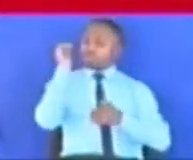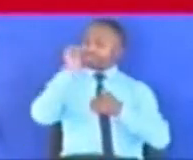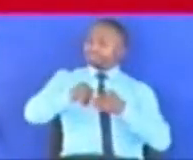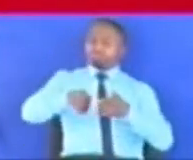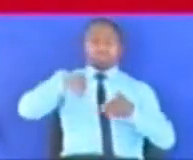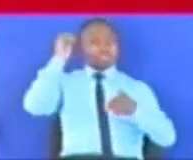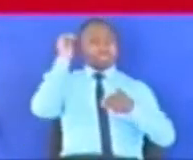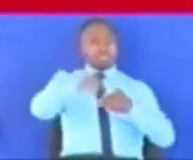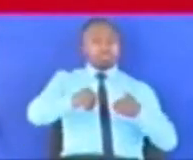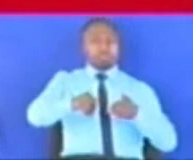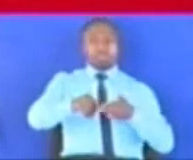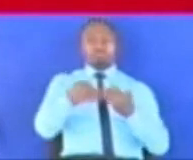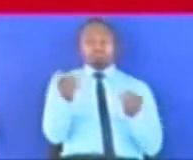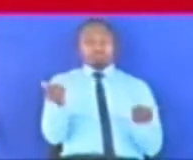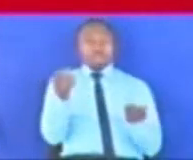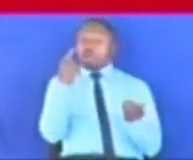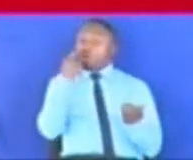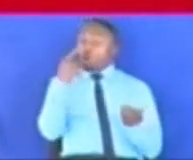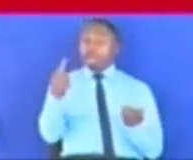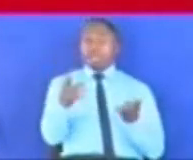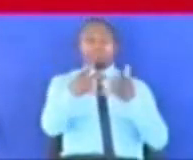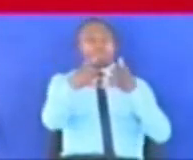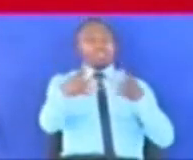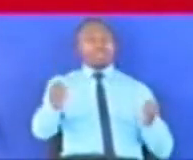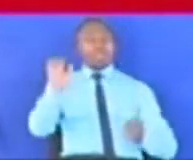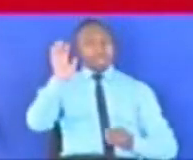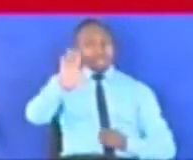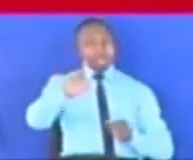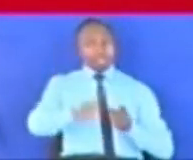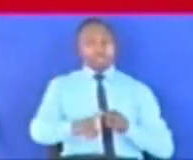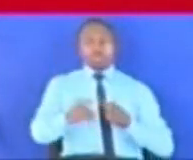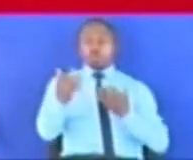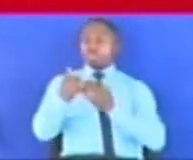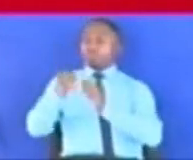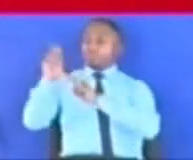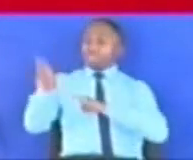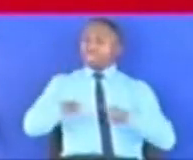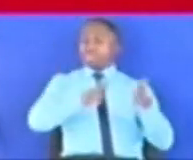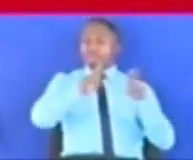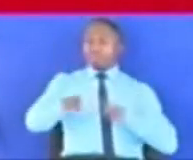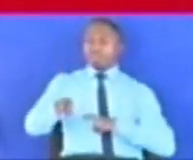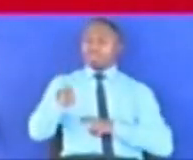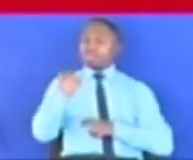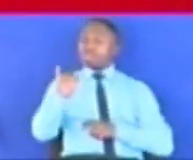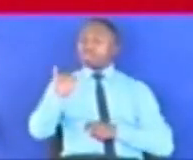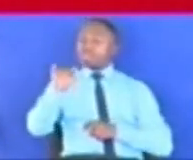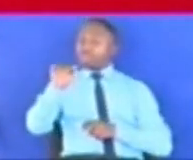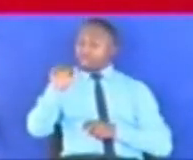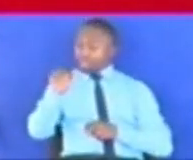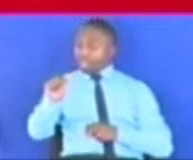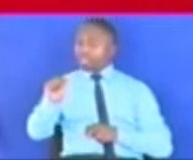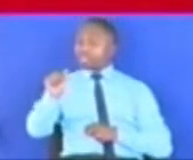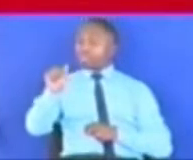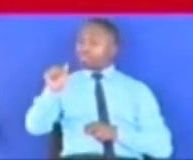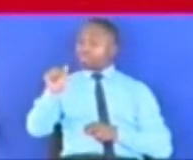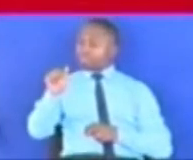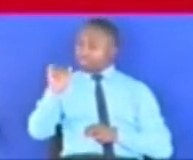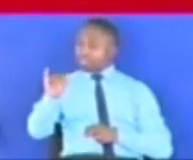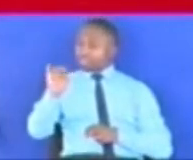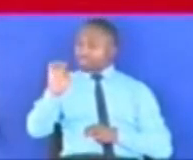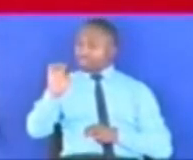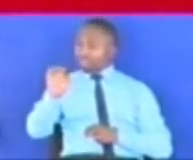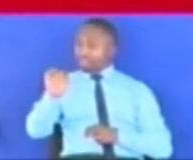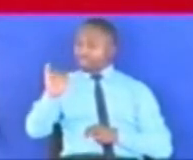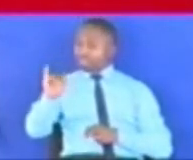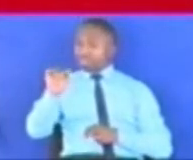wanachimba lakini hawaangalii athari zake, kwa vile mikataba ya EIA, Environment Impact Assessment,